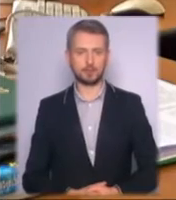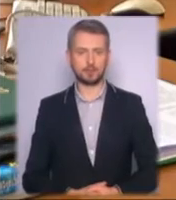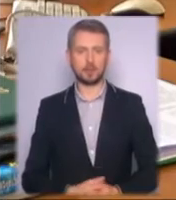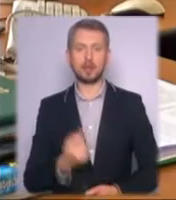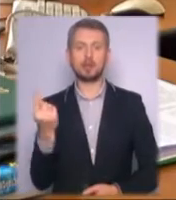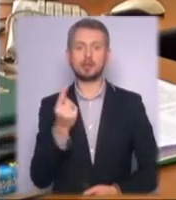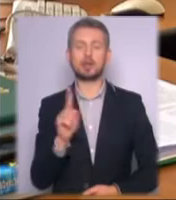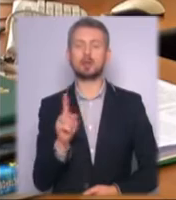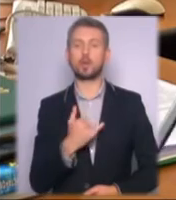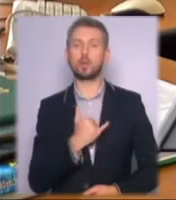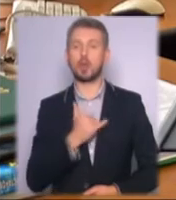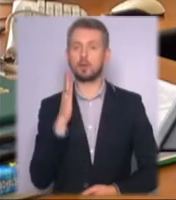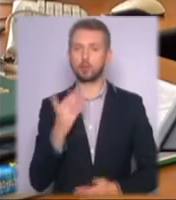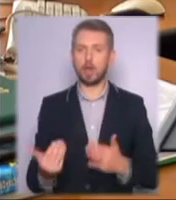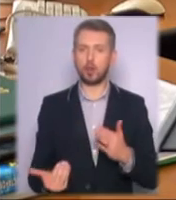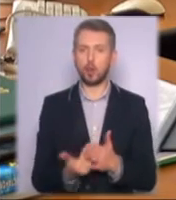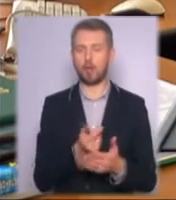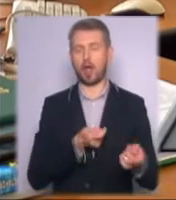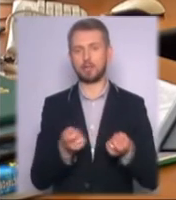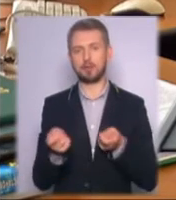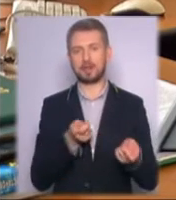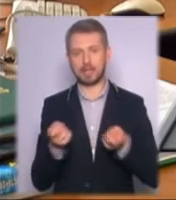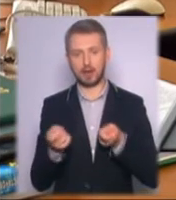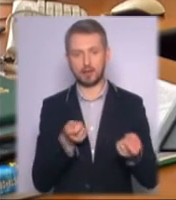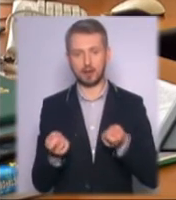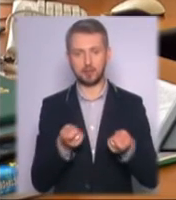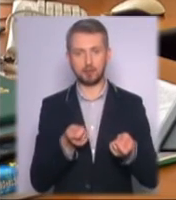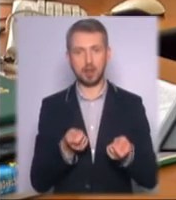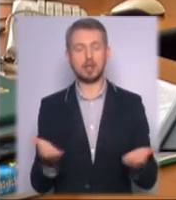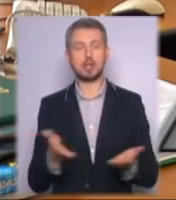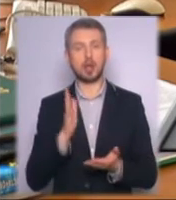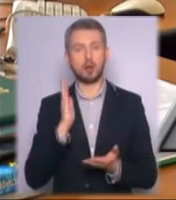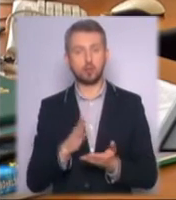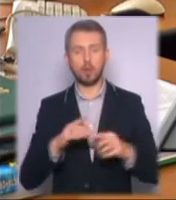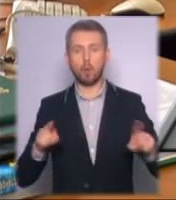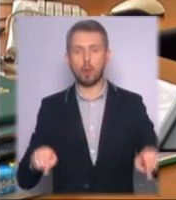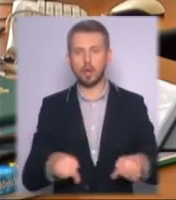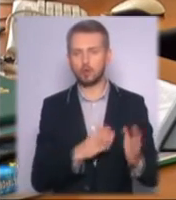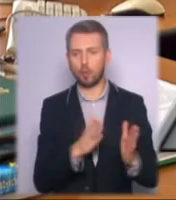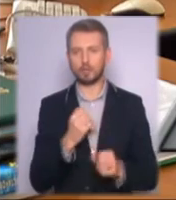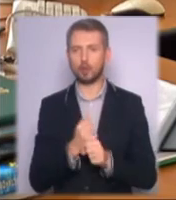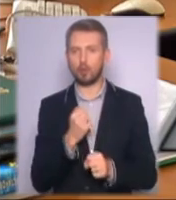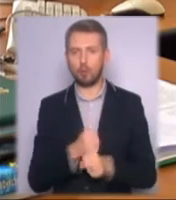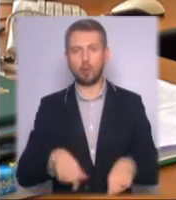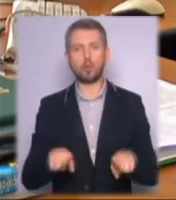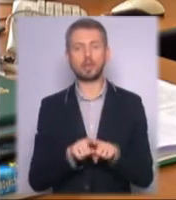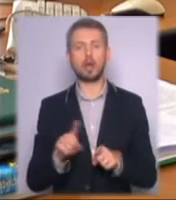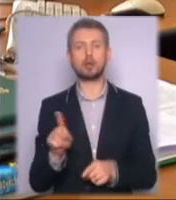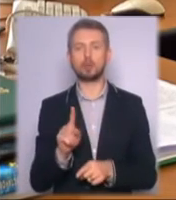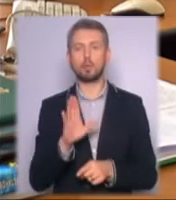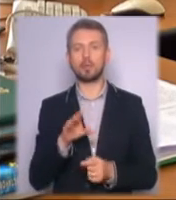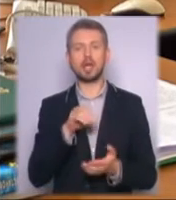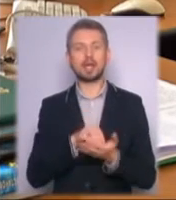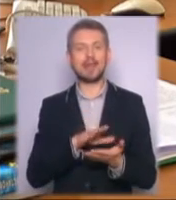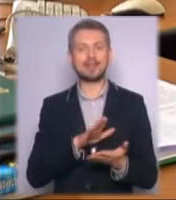Єдине, що у нас буде нова адміністрація, яка буде організовувати роботу так, щоб в